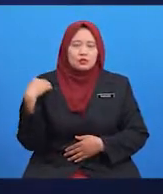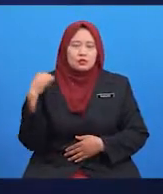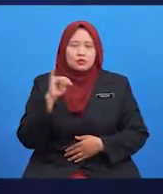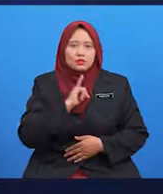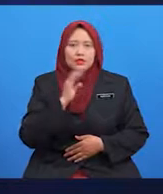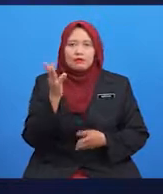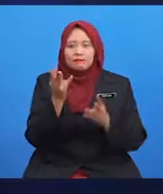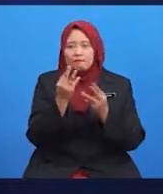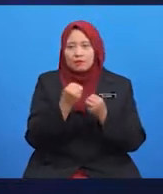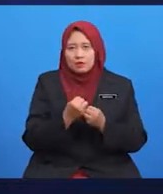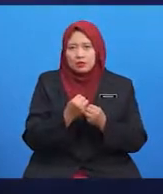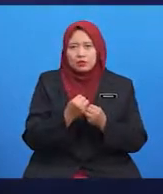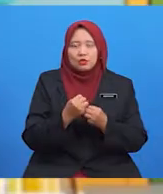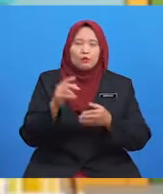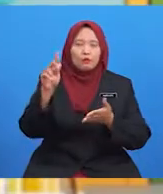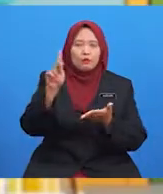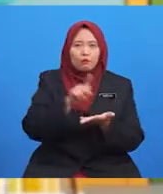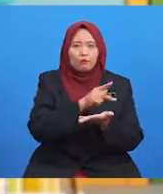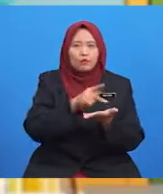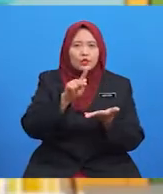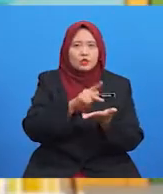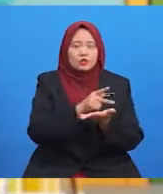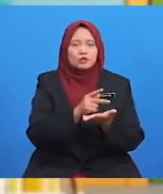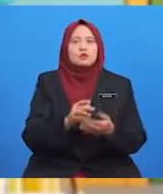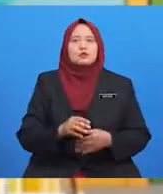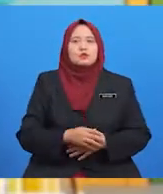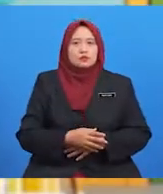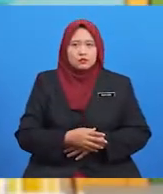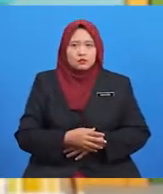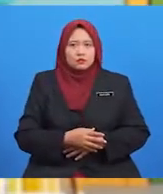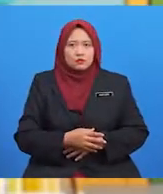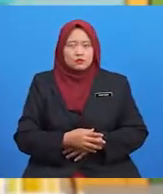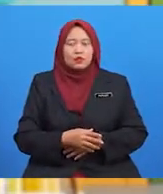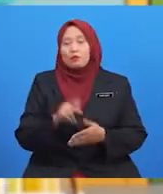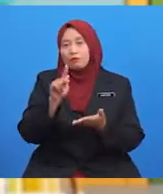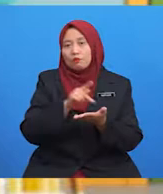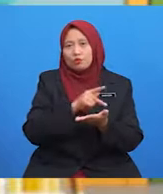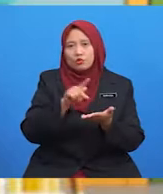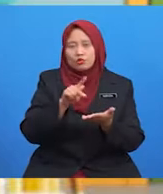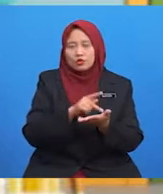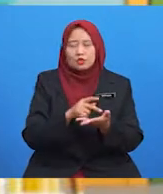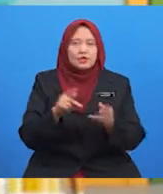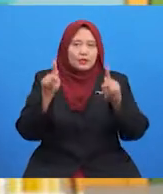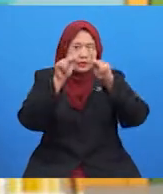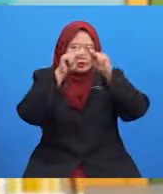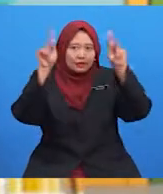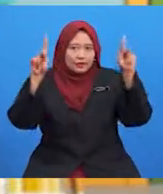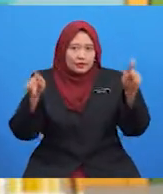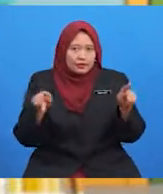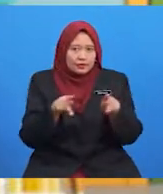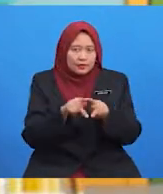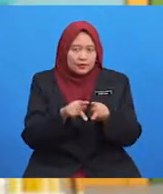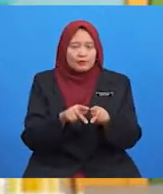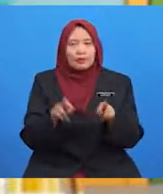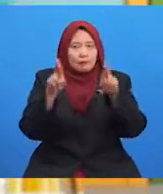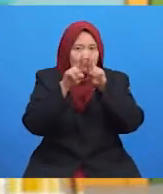tentang puisi moden. Menurut Zaba, puisi merupakan karangan berangkap yang khas